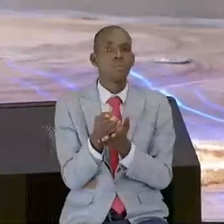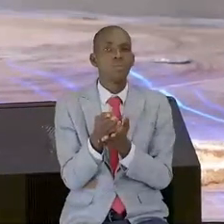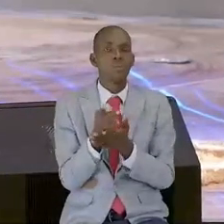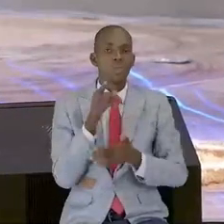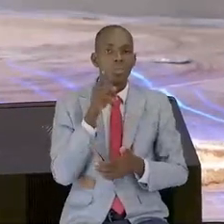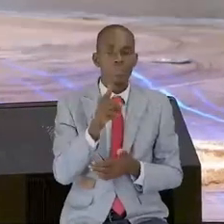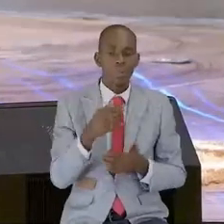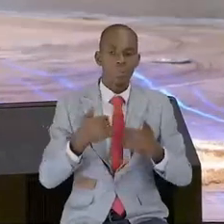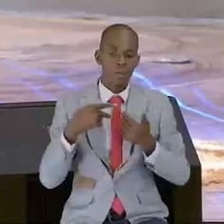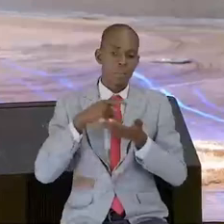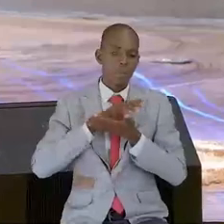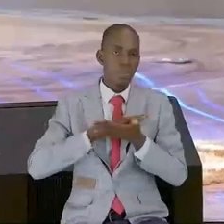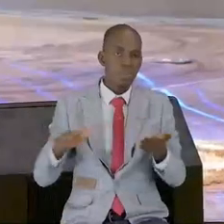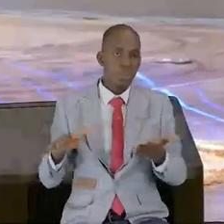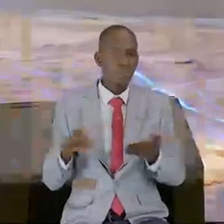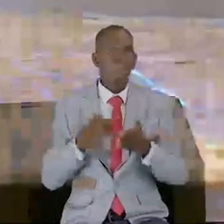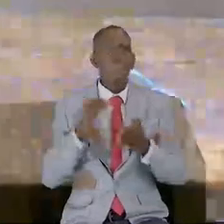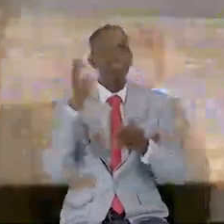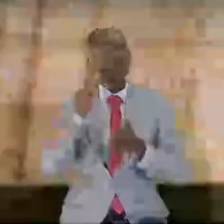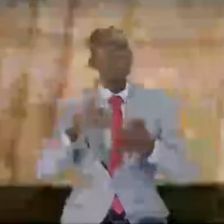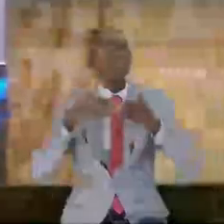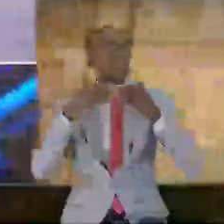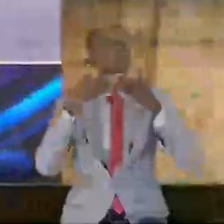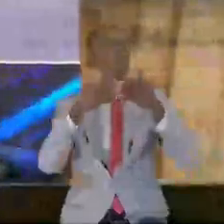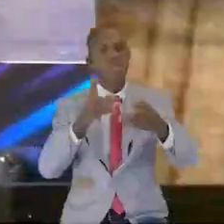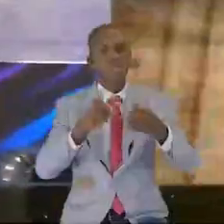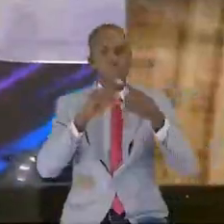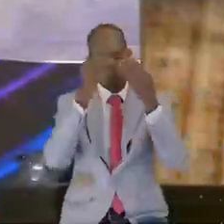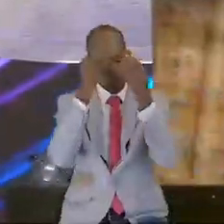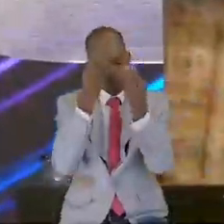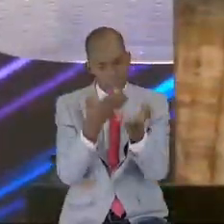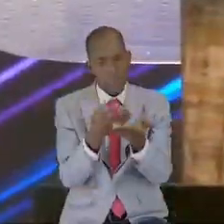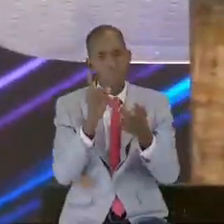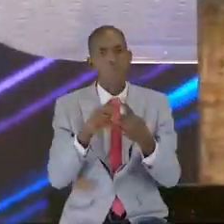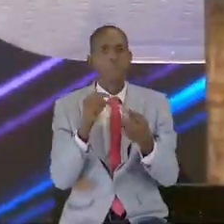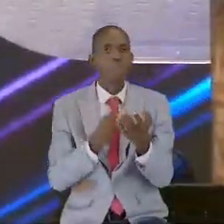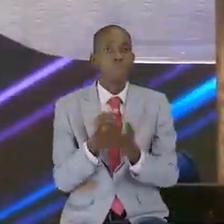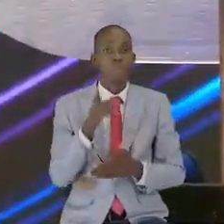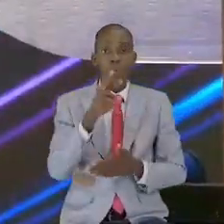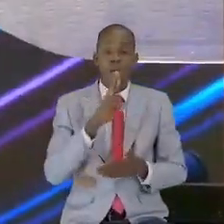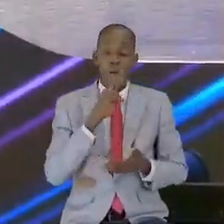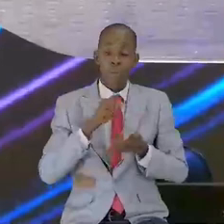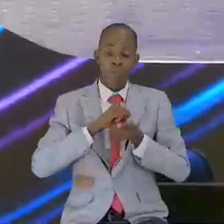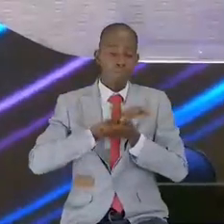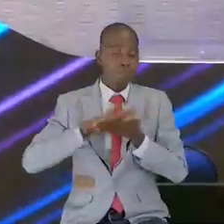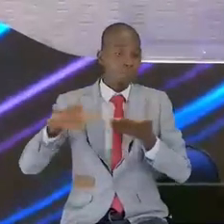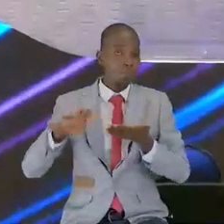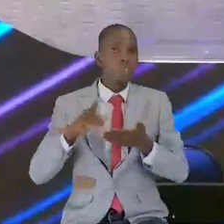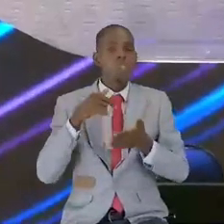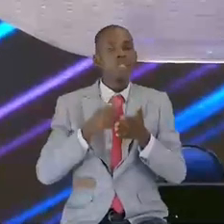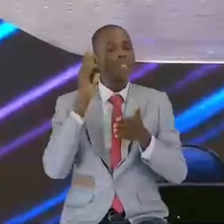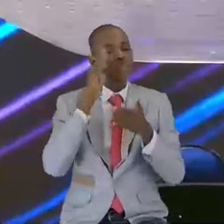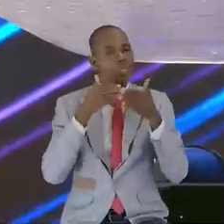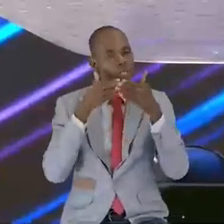vous a purifié. Ça conduit à l'obéissance à la vérité. Vous êtes purgé, ça conduit